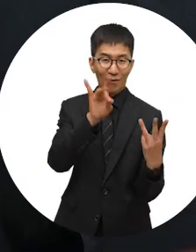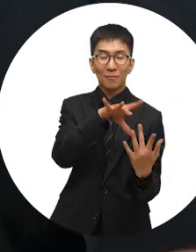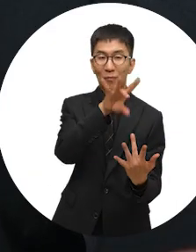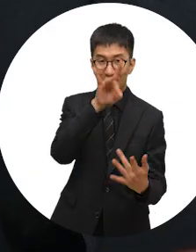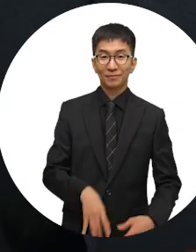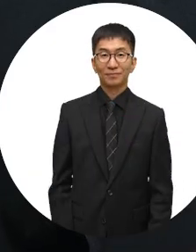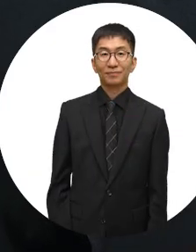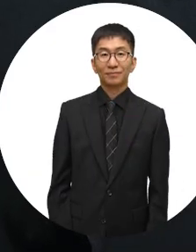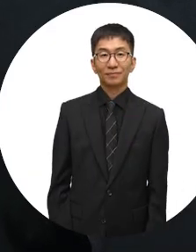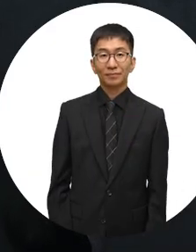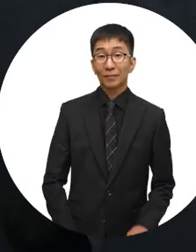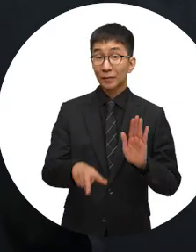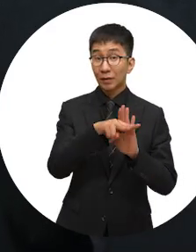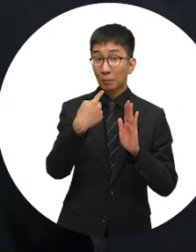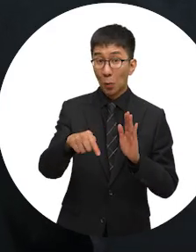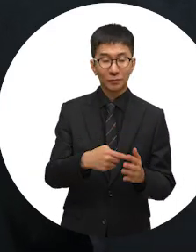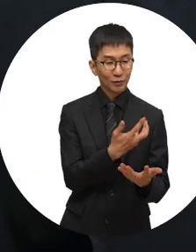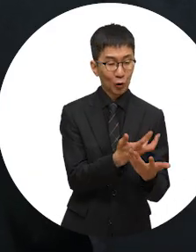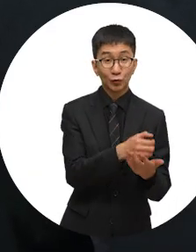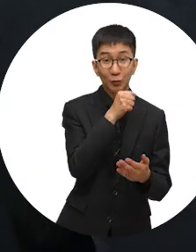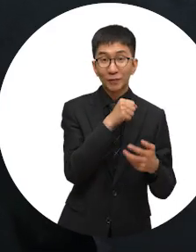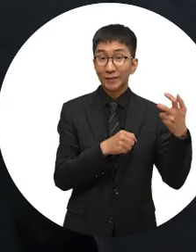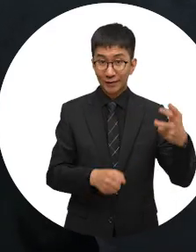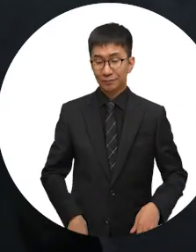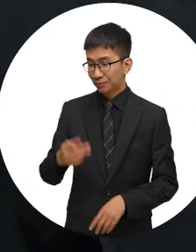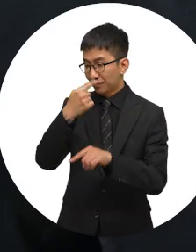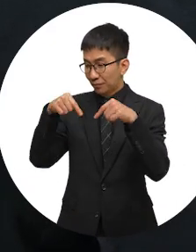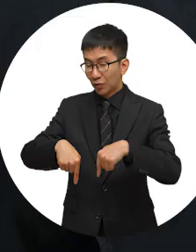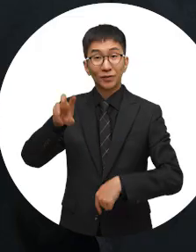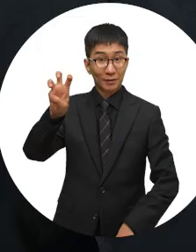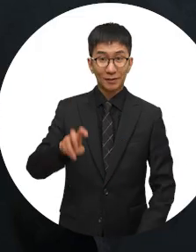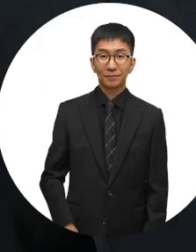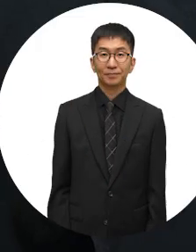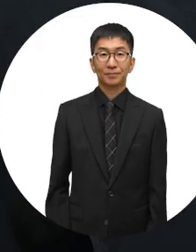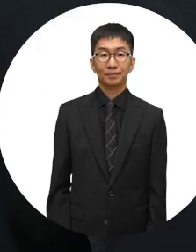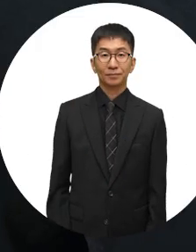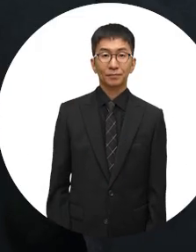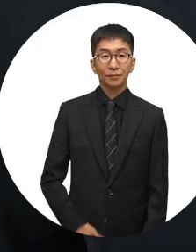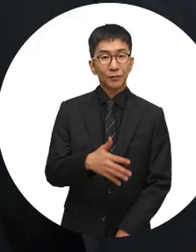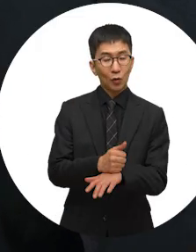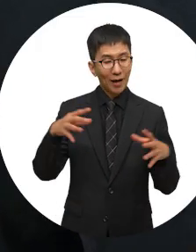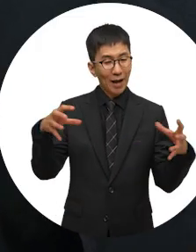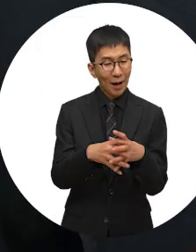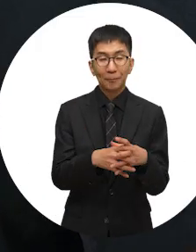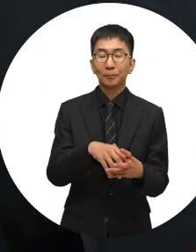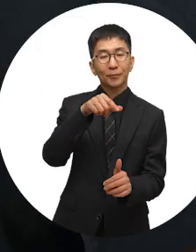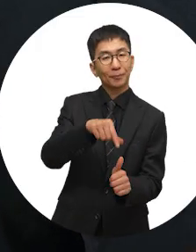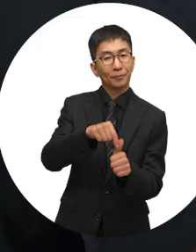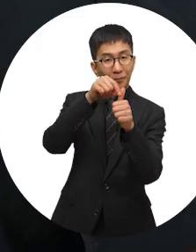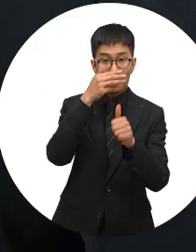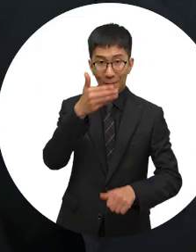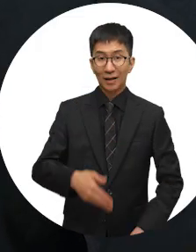선발합니다. 2단계에서는 1단계 서류평가 성적 70%와 면접평가 30%를 합산하여 최종